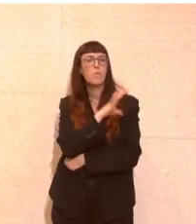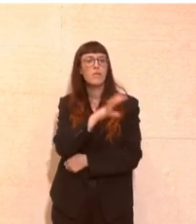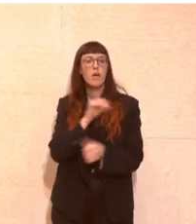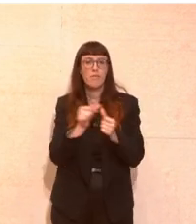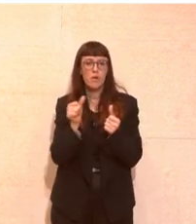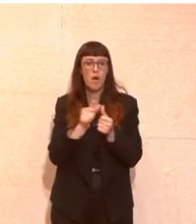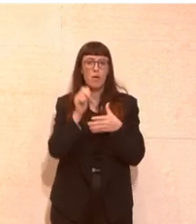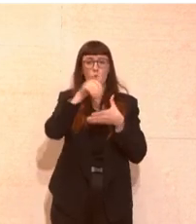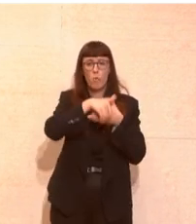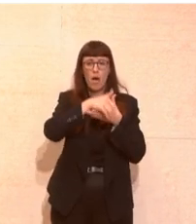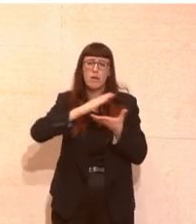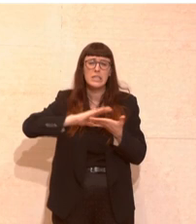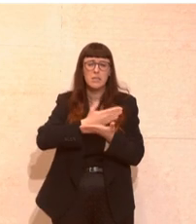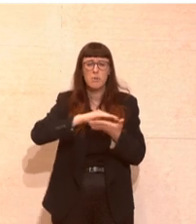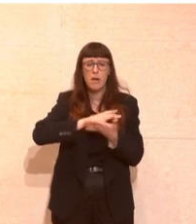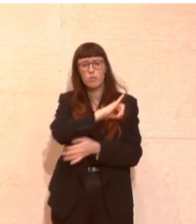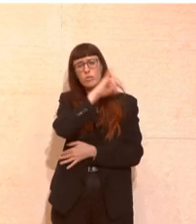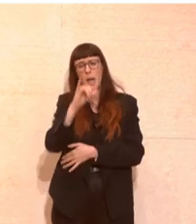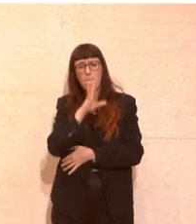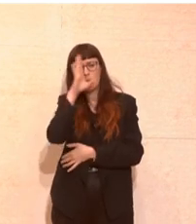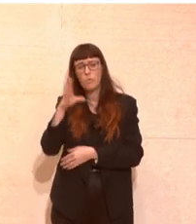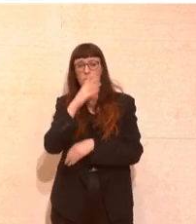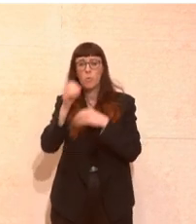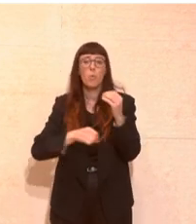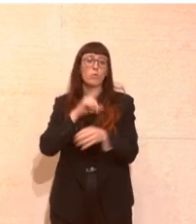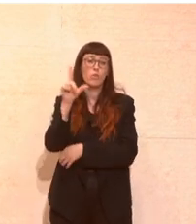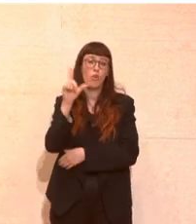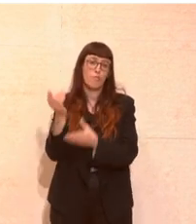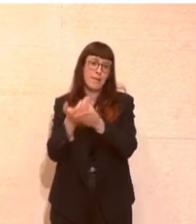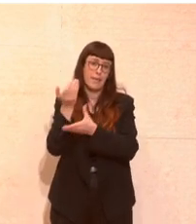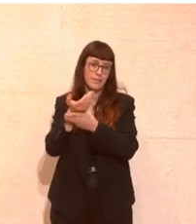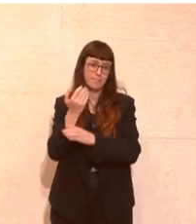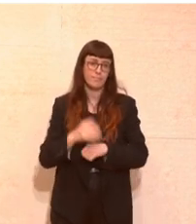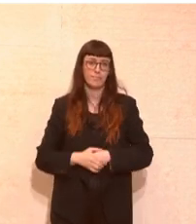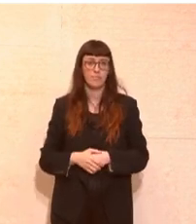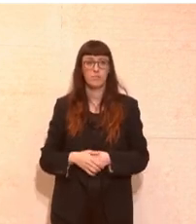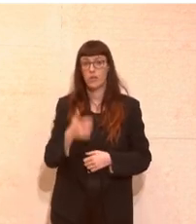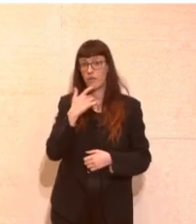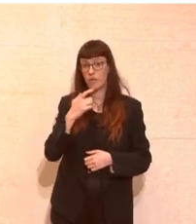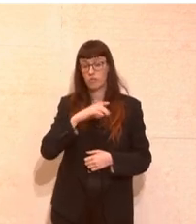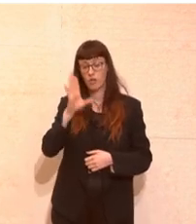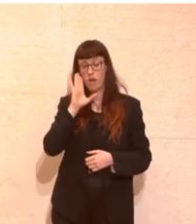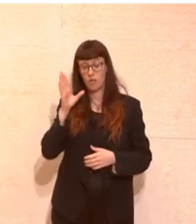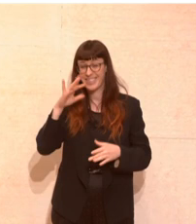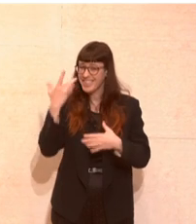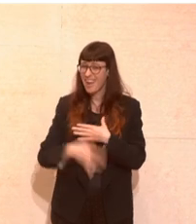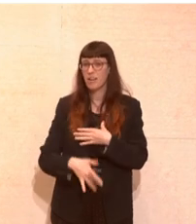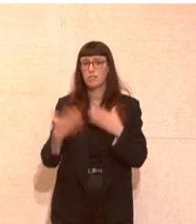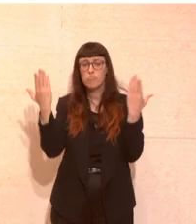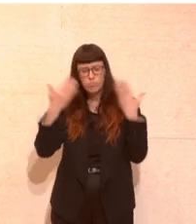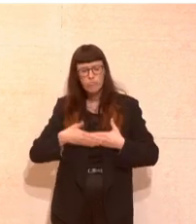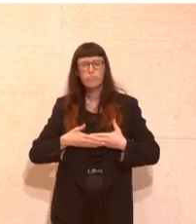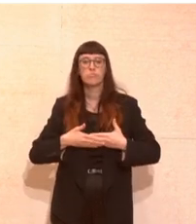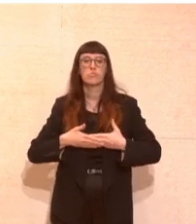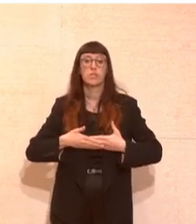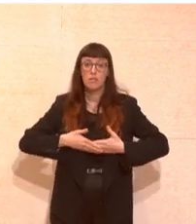soir, tardivement, jusqu'à minuit, 2h du matin, et alors du coup, vous couchez plus tard, et si vous aussi, vous êtes obligé de vous lever à la